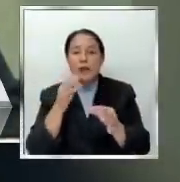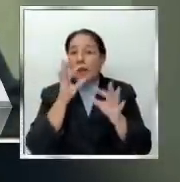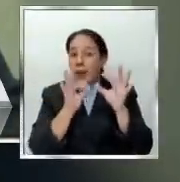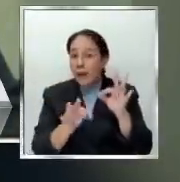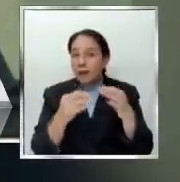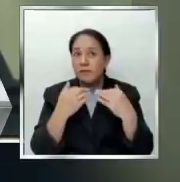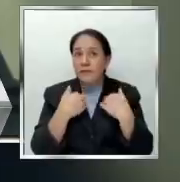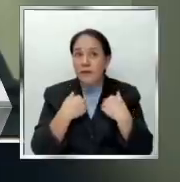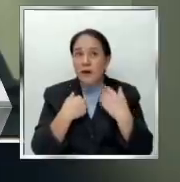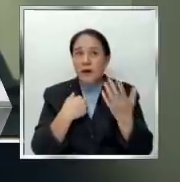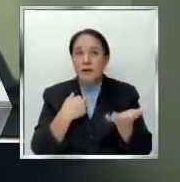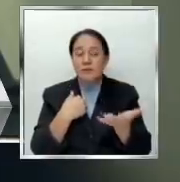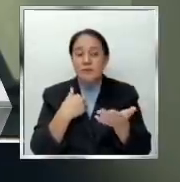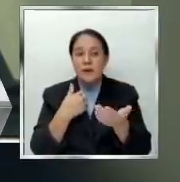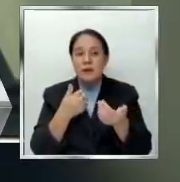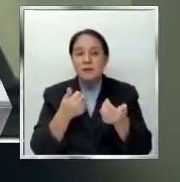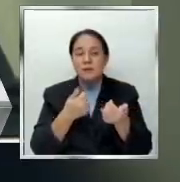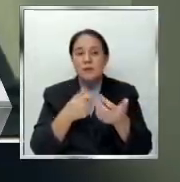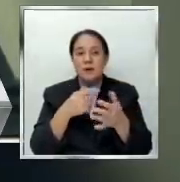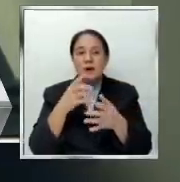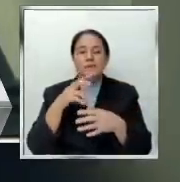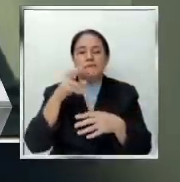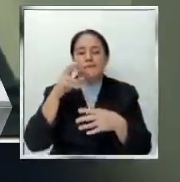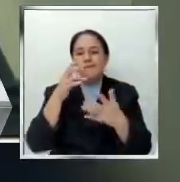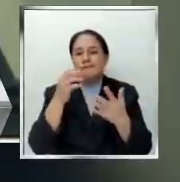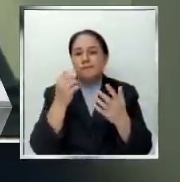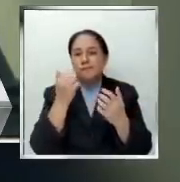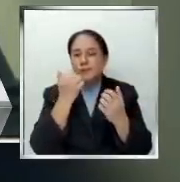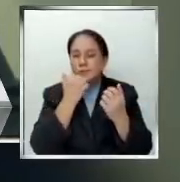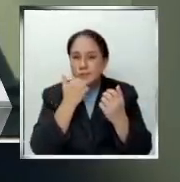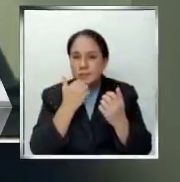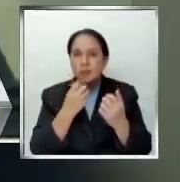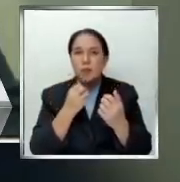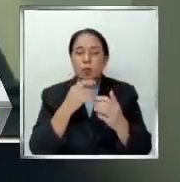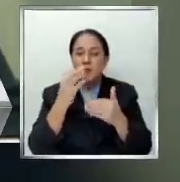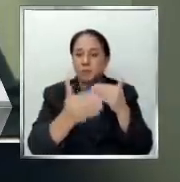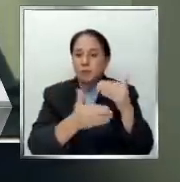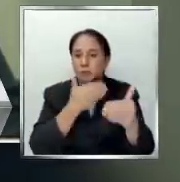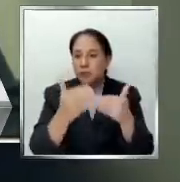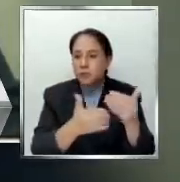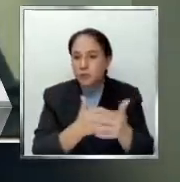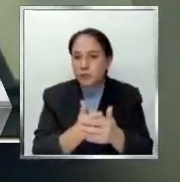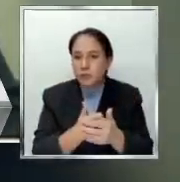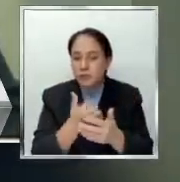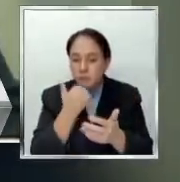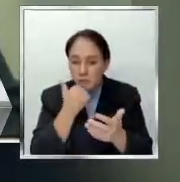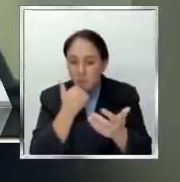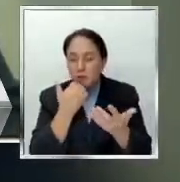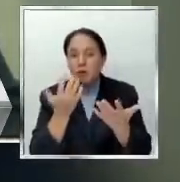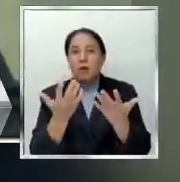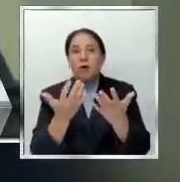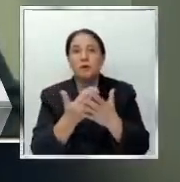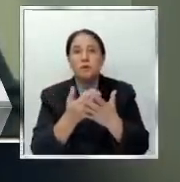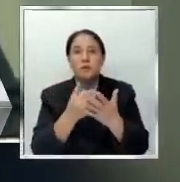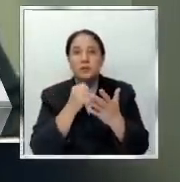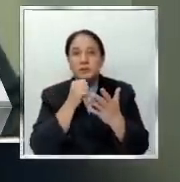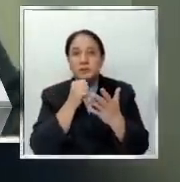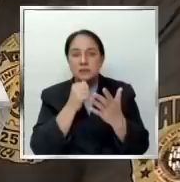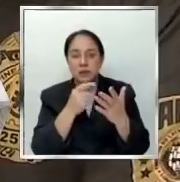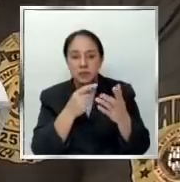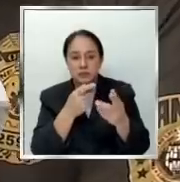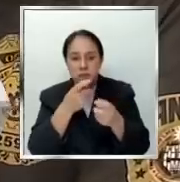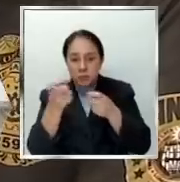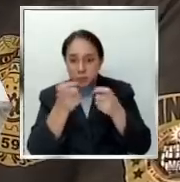administrative lapses or there are some procedural lapses that we feel was, na hindi nila in-undertake at kailangan nila